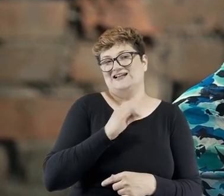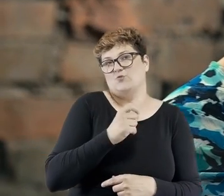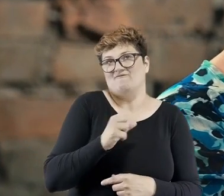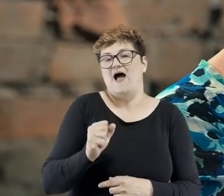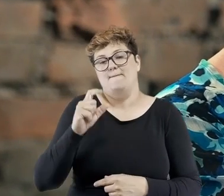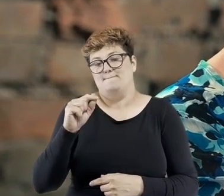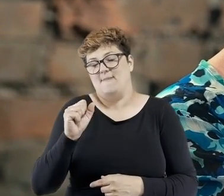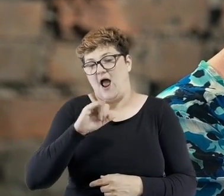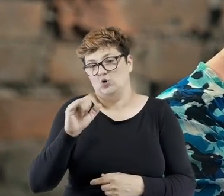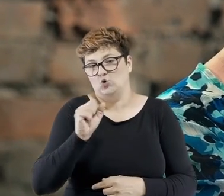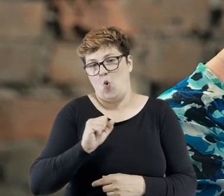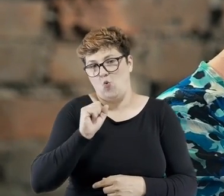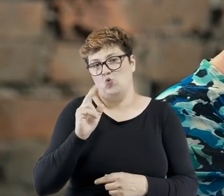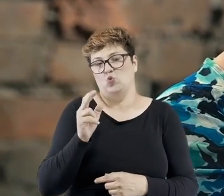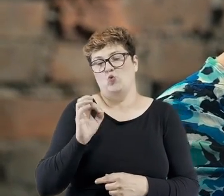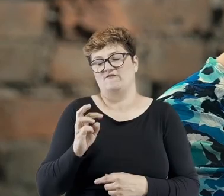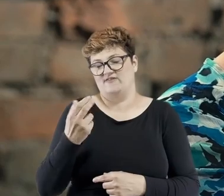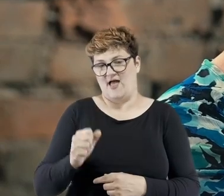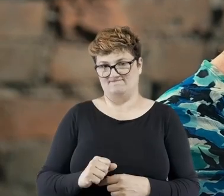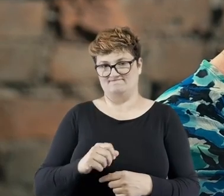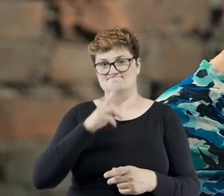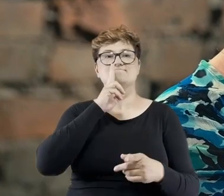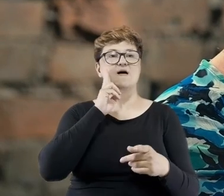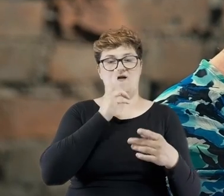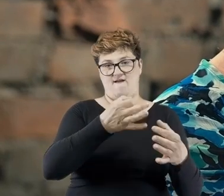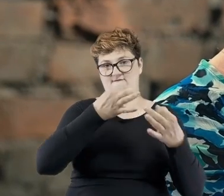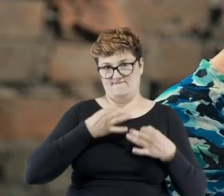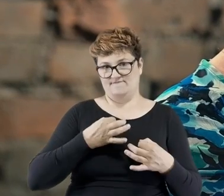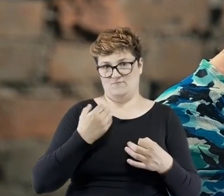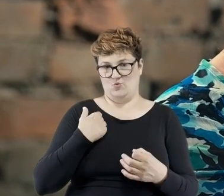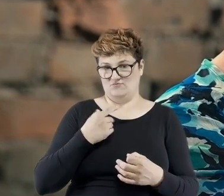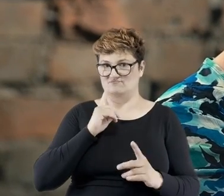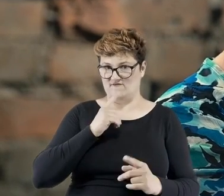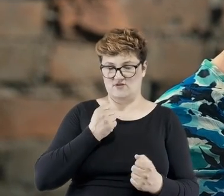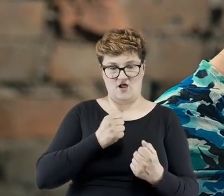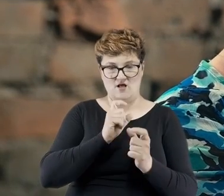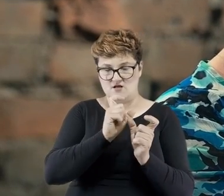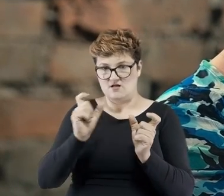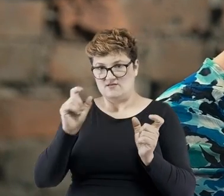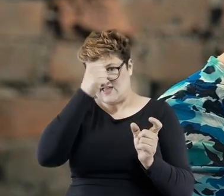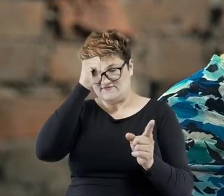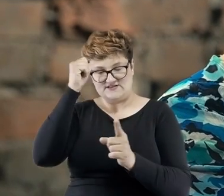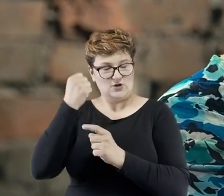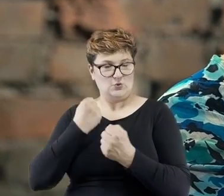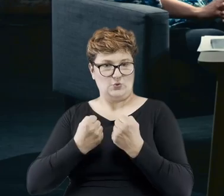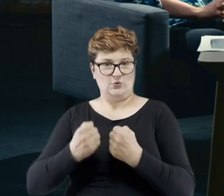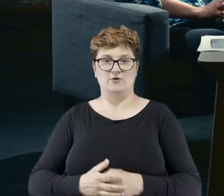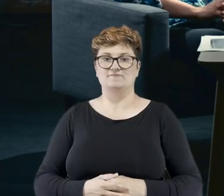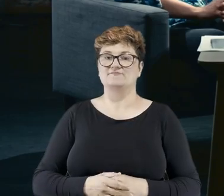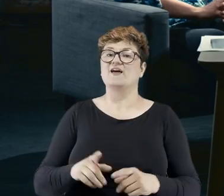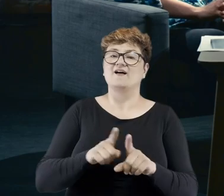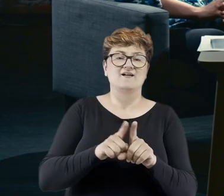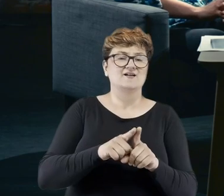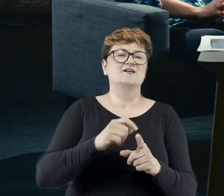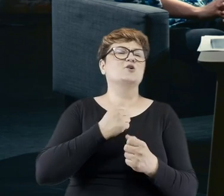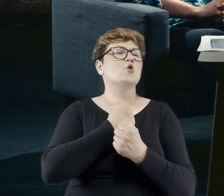Pająkówna. Tak. Więc to rzeczywiście ta tak historia jej matka. Nazwiska jest tak. Taka skomplikowana, to prawda. Zresztą ona bardzo